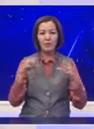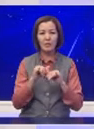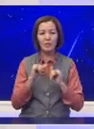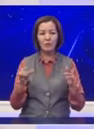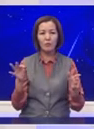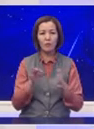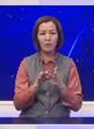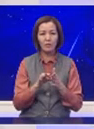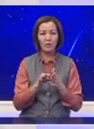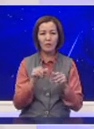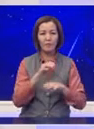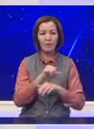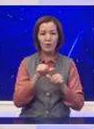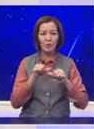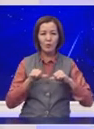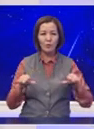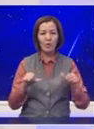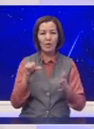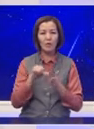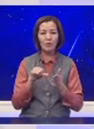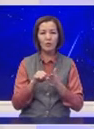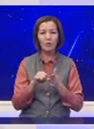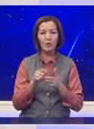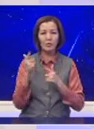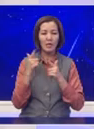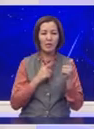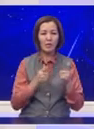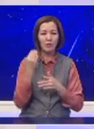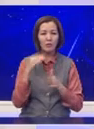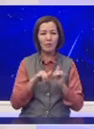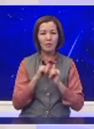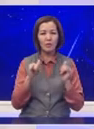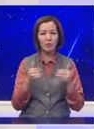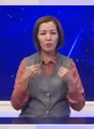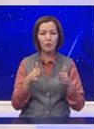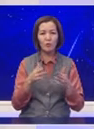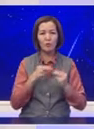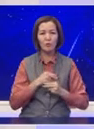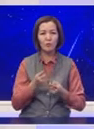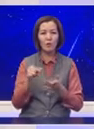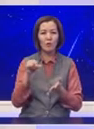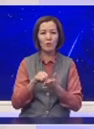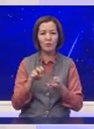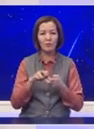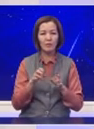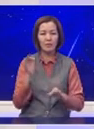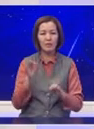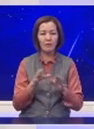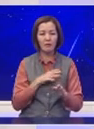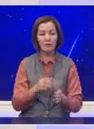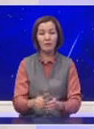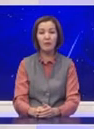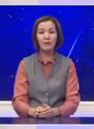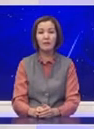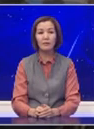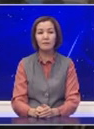дамытуды көздейді. Дөңгелек үстел барысында қатысушылар кадрларды даярлау сапасын арттыру мен түлектерді жұмысқа орналастыру мәселелерін талқылады.